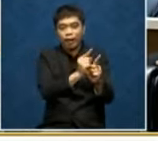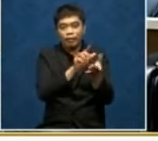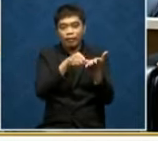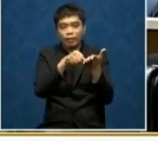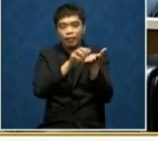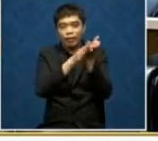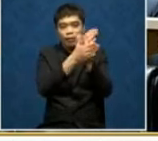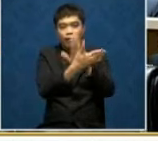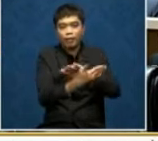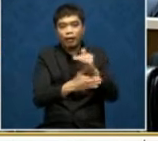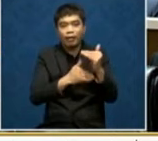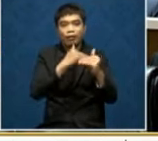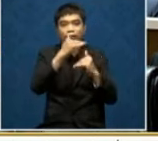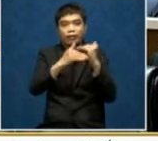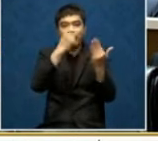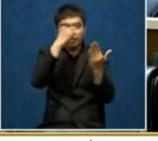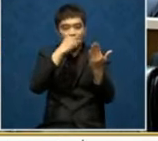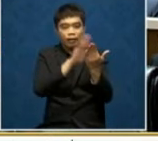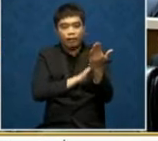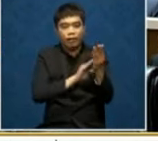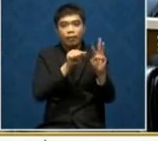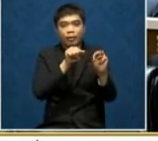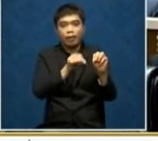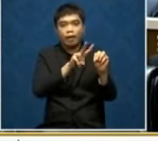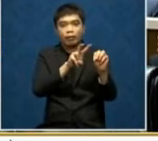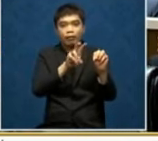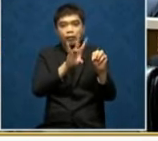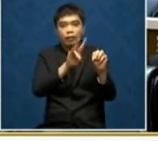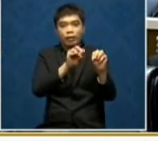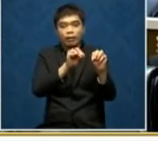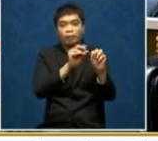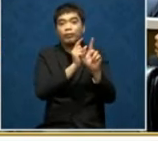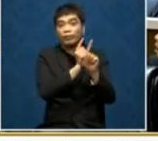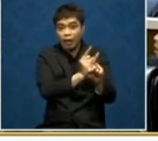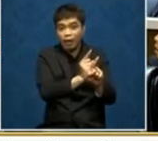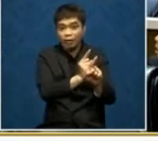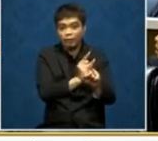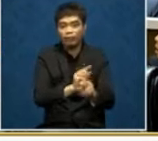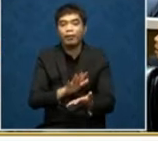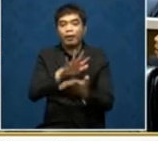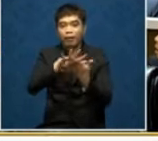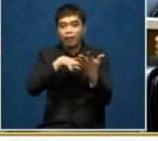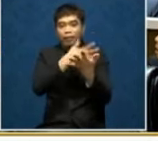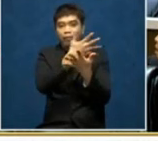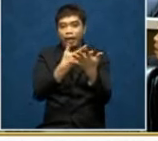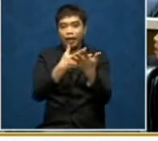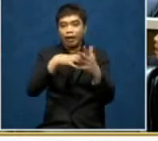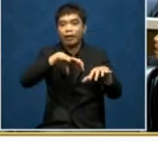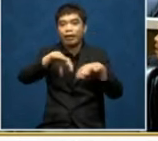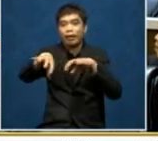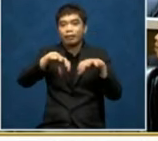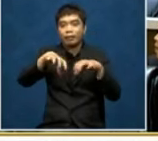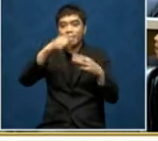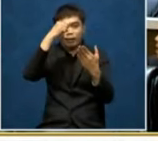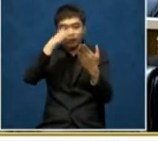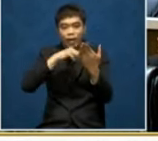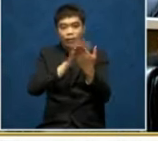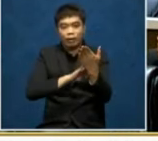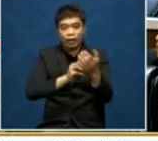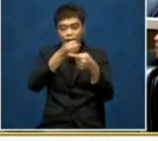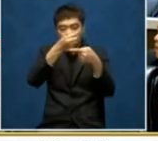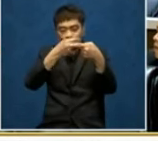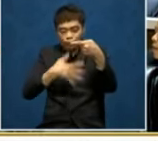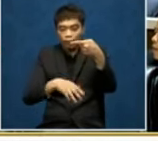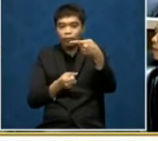มาตรา270ท่านประธานคะแผนการปฏิรูปประเทศ 13ได้เพื่อให้หน่วยงานของ